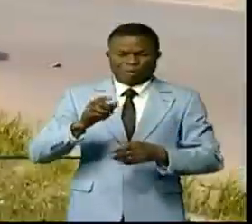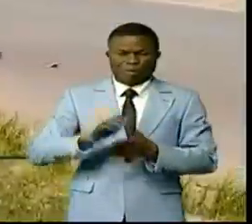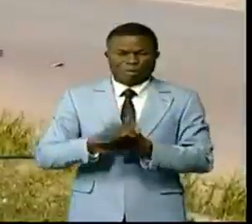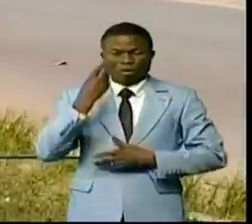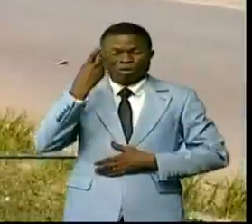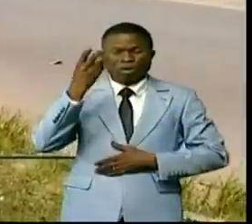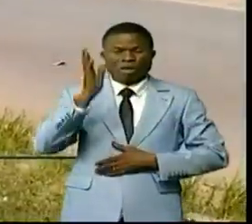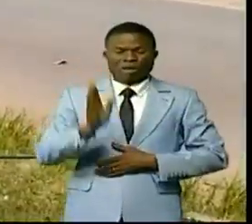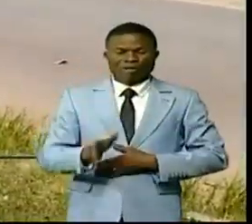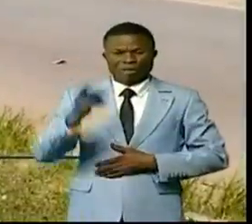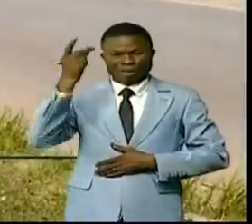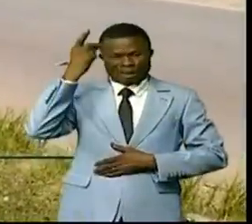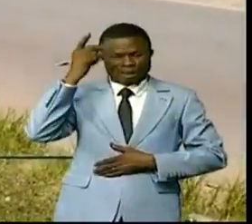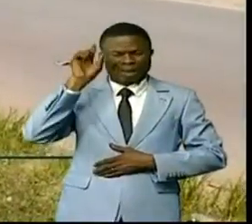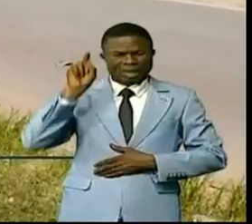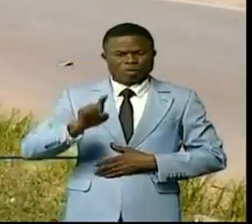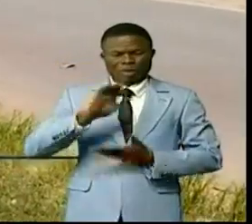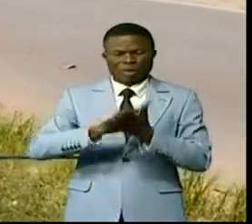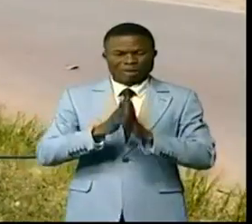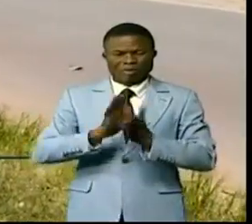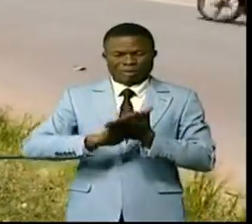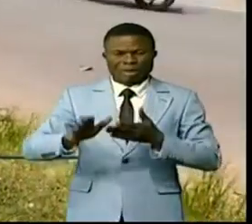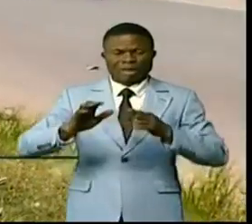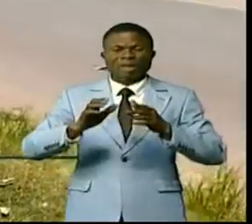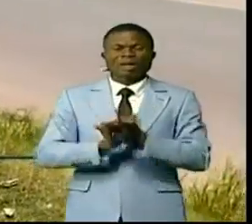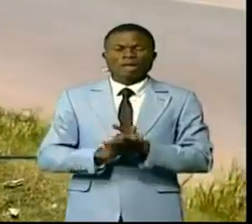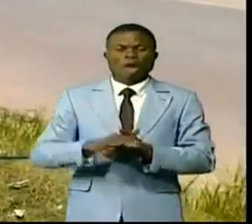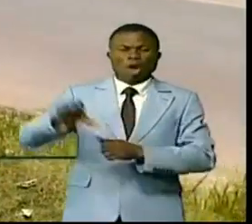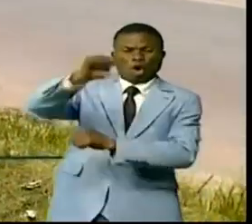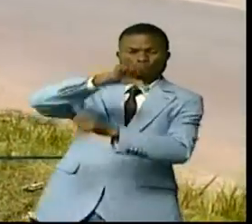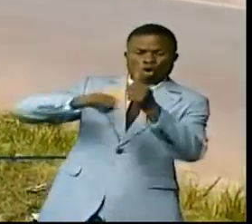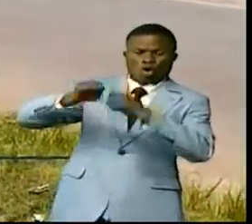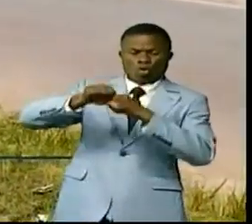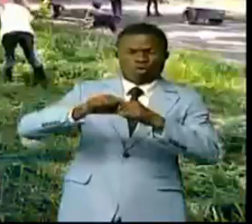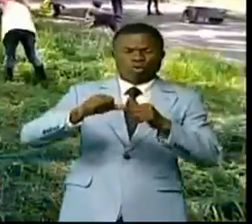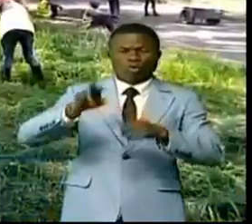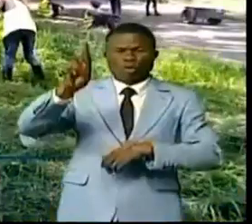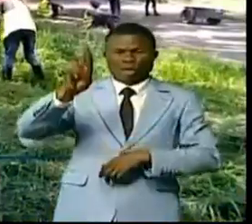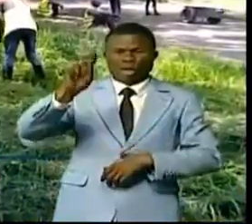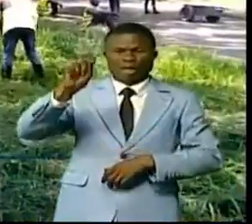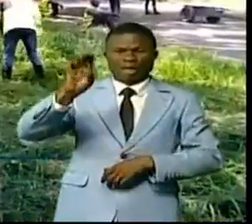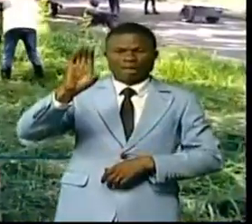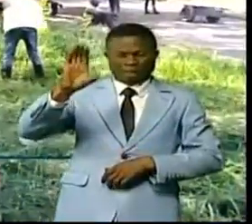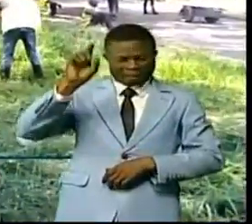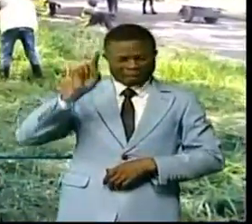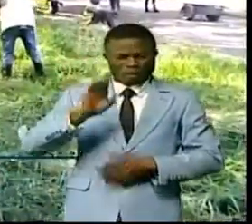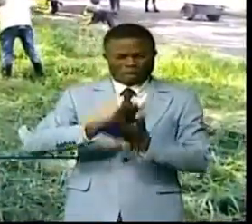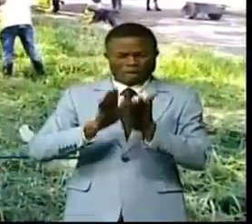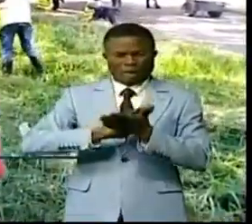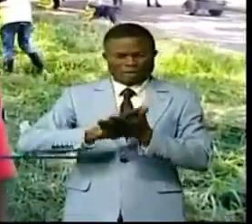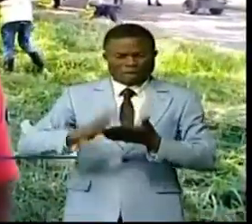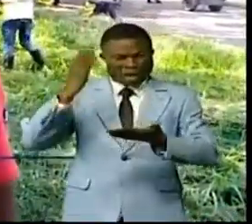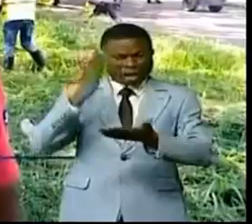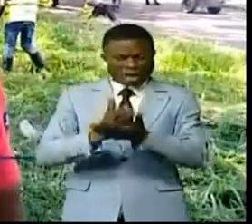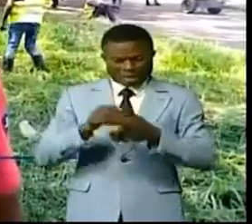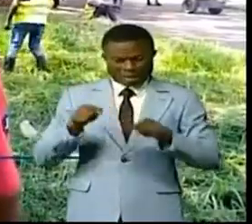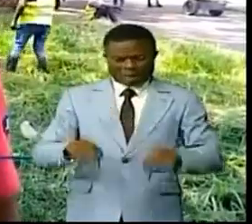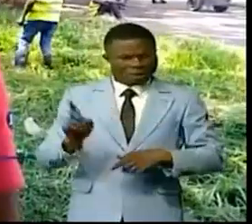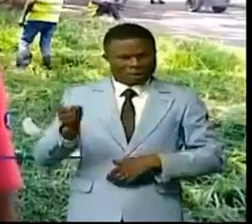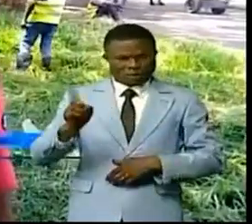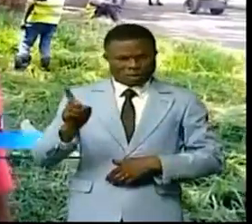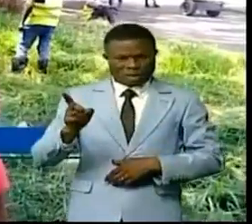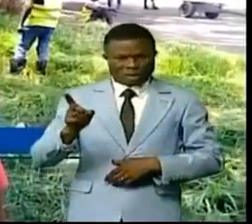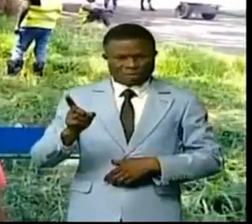Kinshasa Bopeto, la cité de la République nationale congolaise. Nous n'allons pas seulement nous limiter ici au